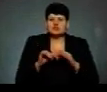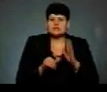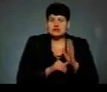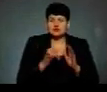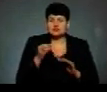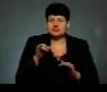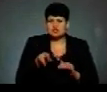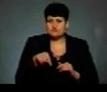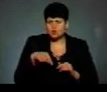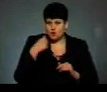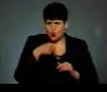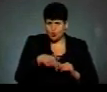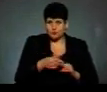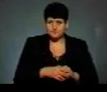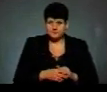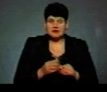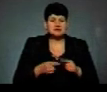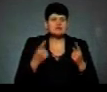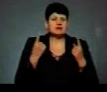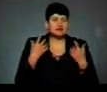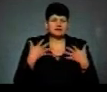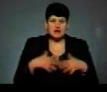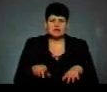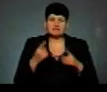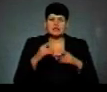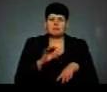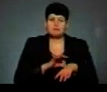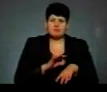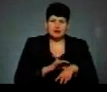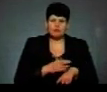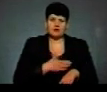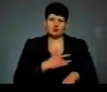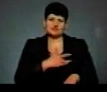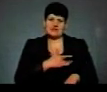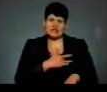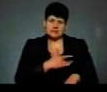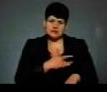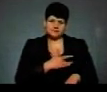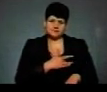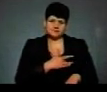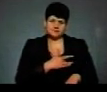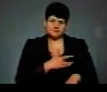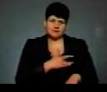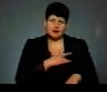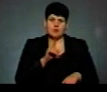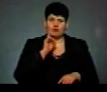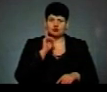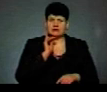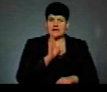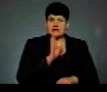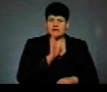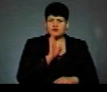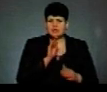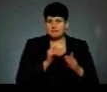січня цього року. Це велика втрата, це великий біль у моєму серці. Тому що молода дівчина